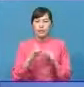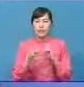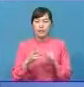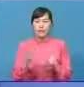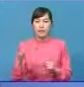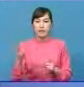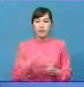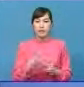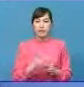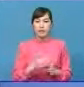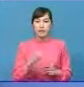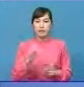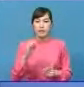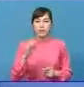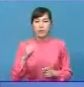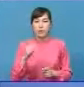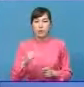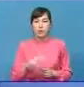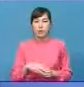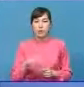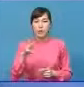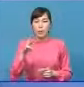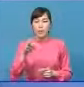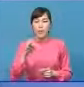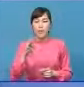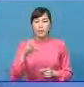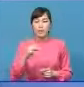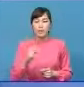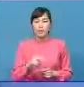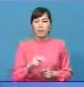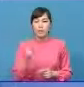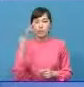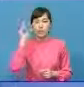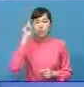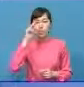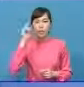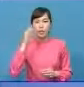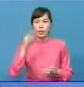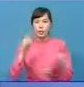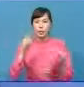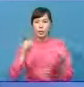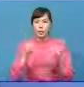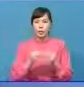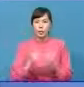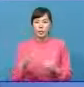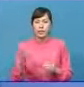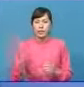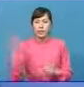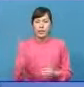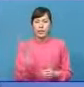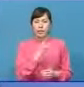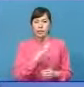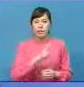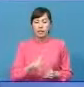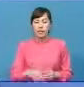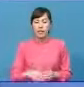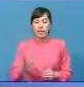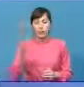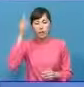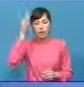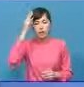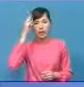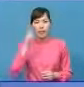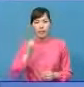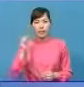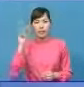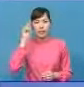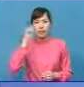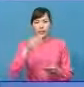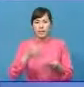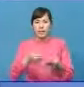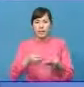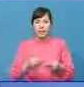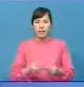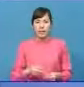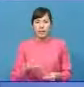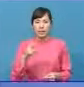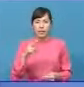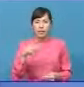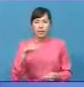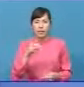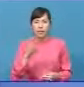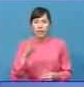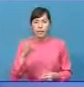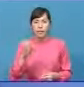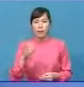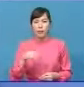екшеген сара жолын Мысыр елінде 10 жыл үйреніп, әлемге белгілі ислам ғұламаларынан дәріс алған Данабек Алипбекұлы осылай дейді. Бір